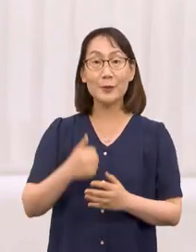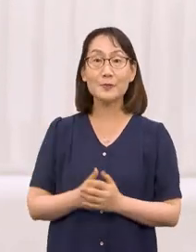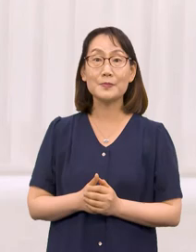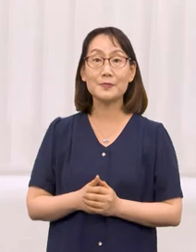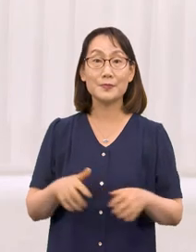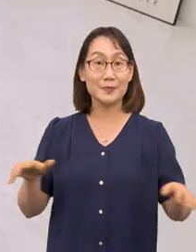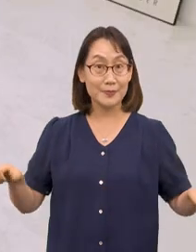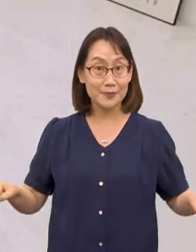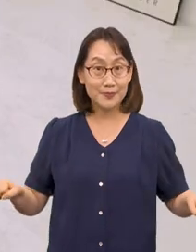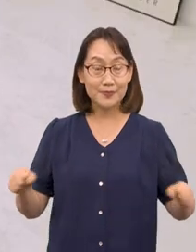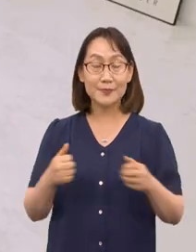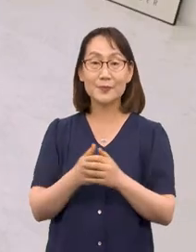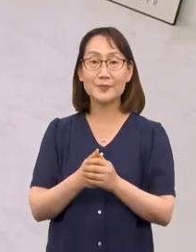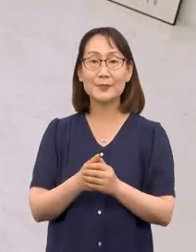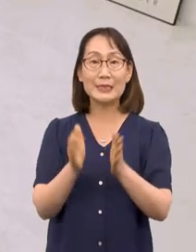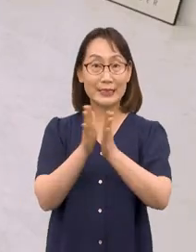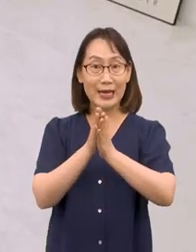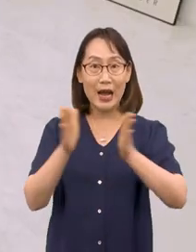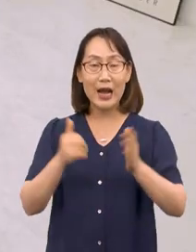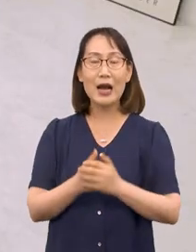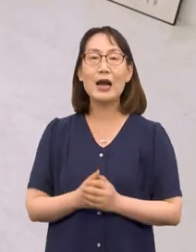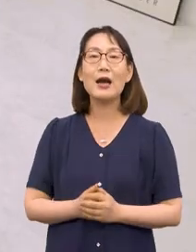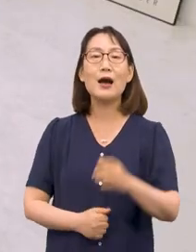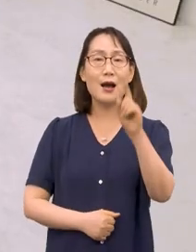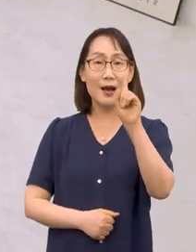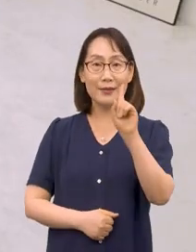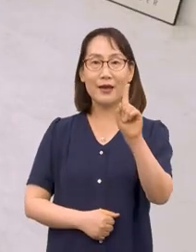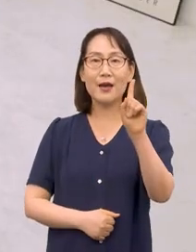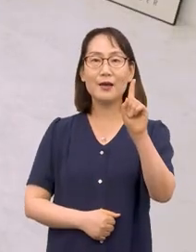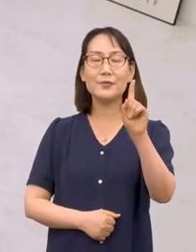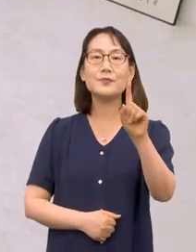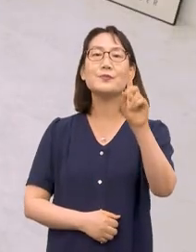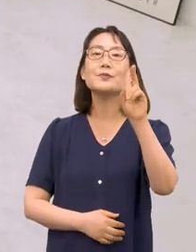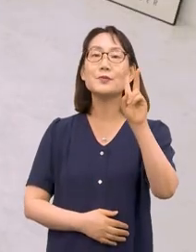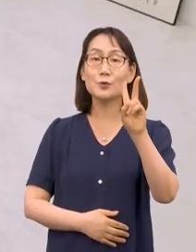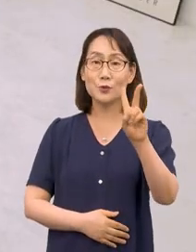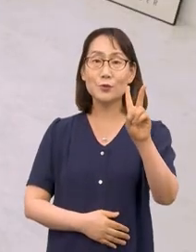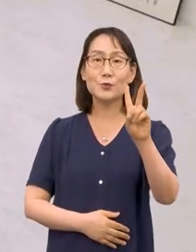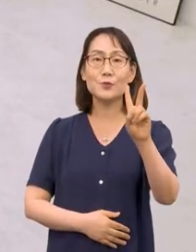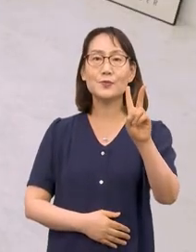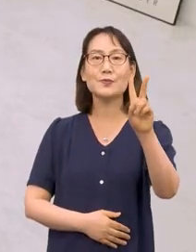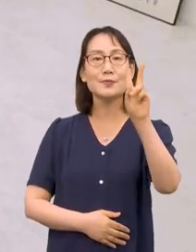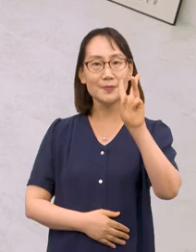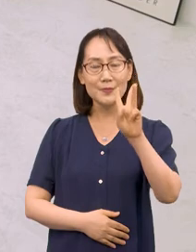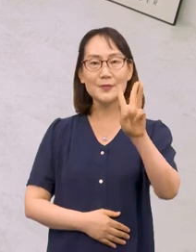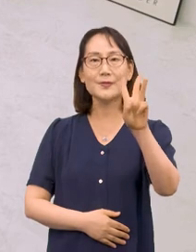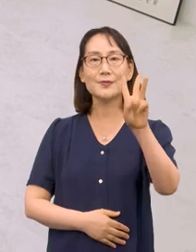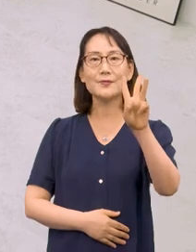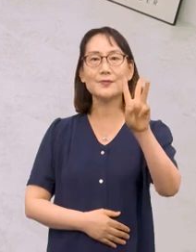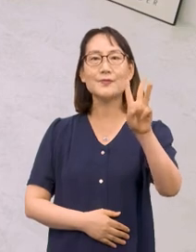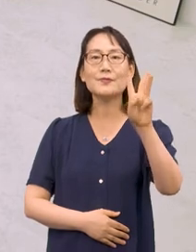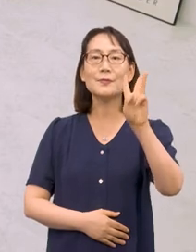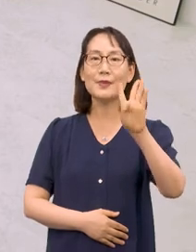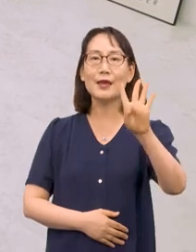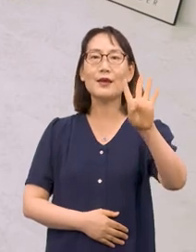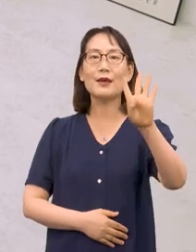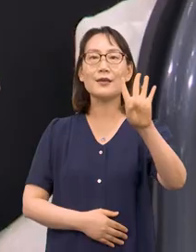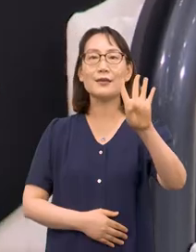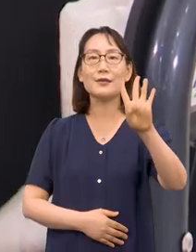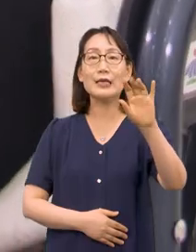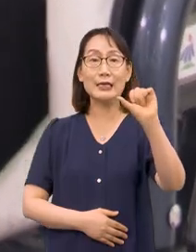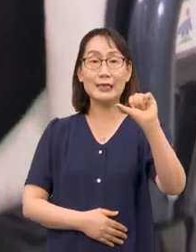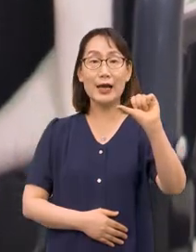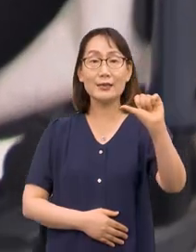준비 시작! 하나, 둘, 셋, 넷,